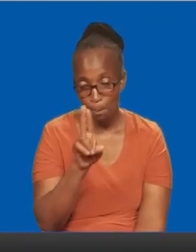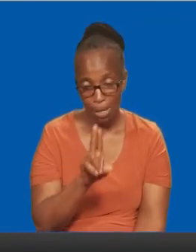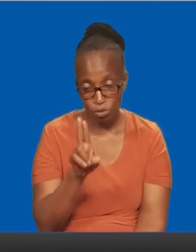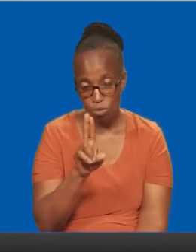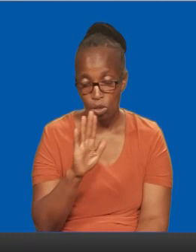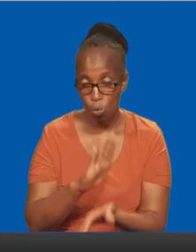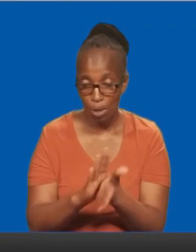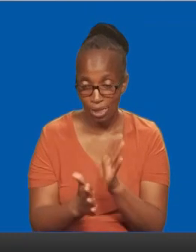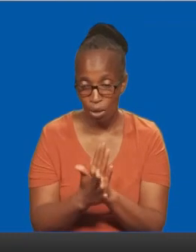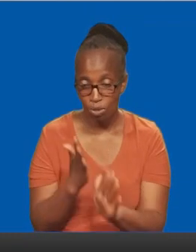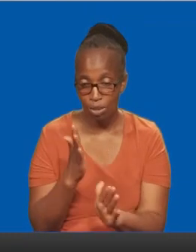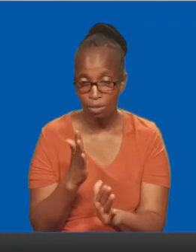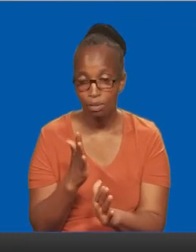be